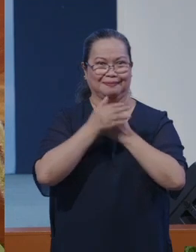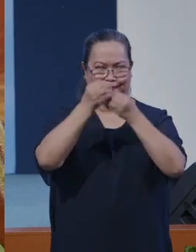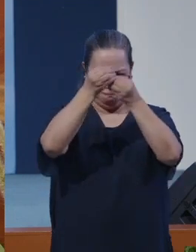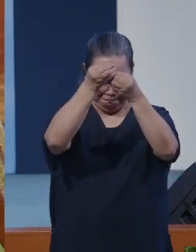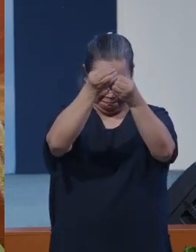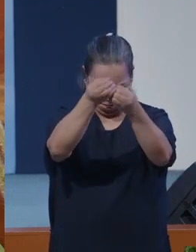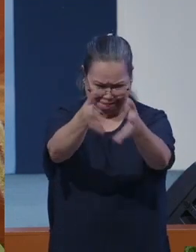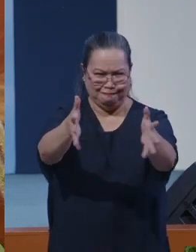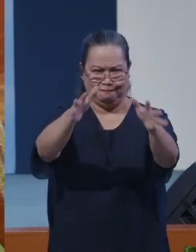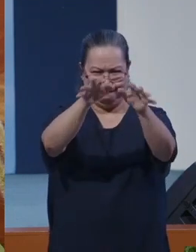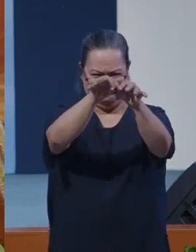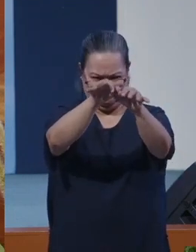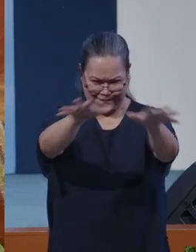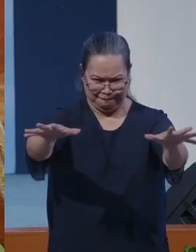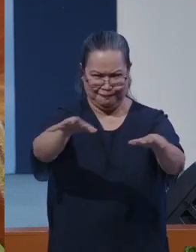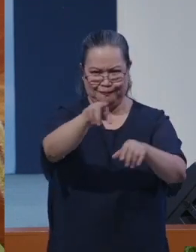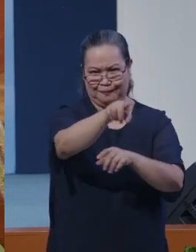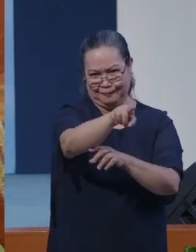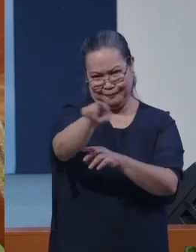to you,